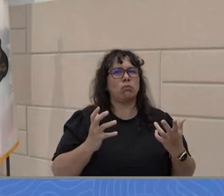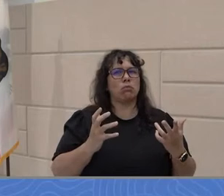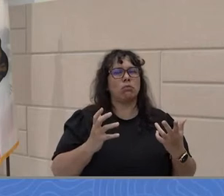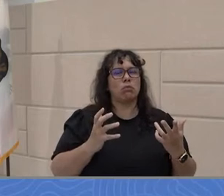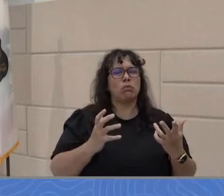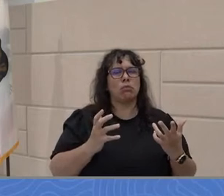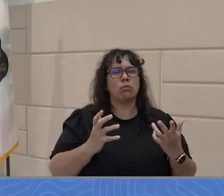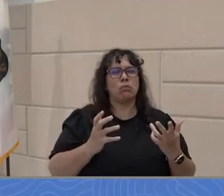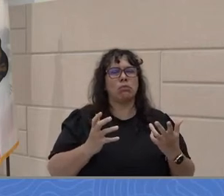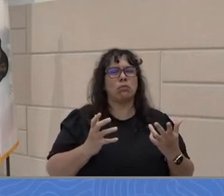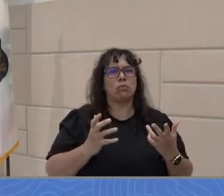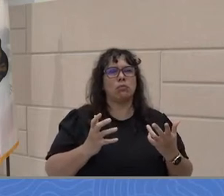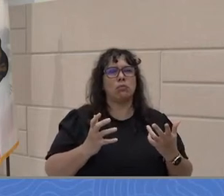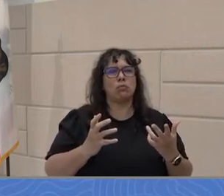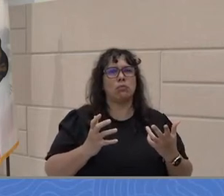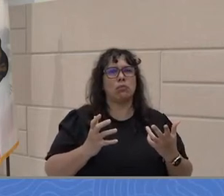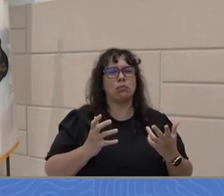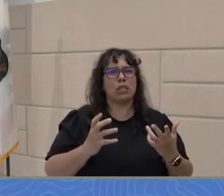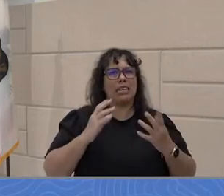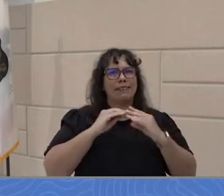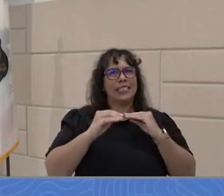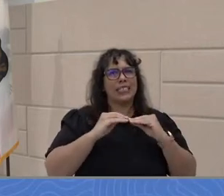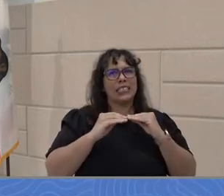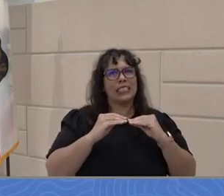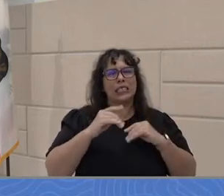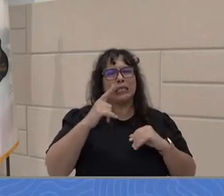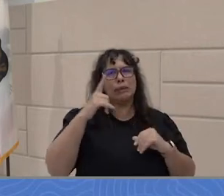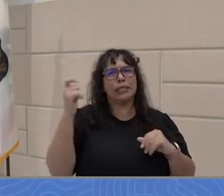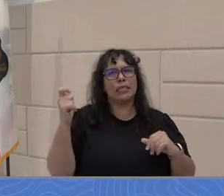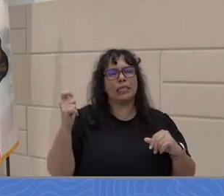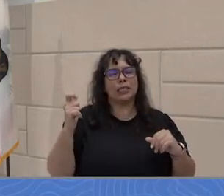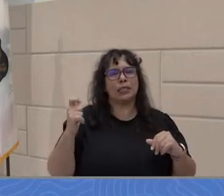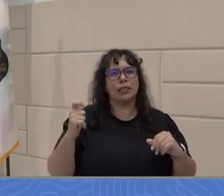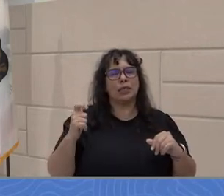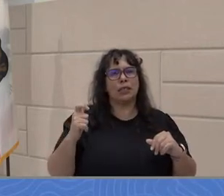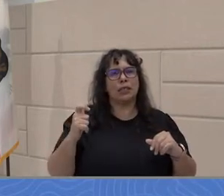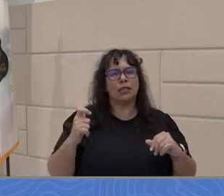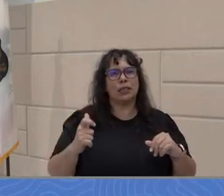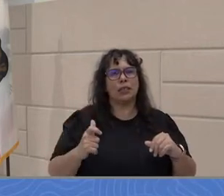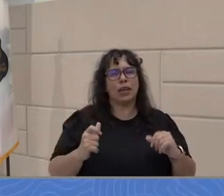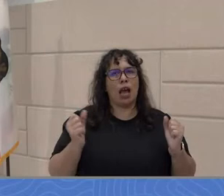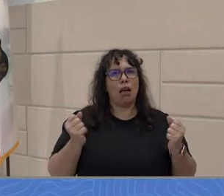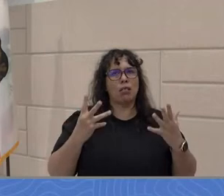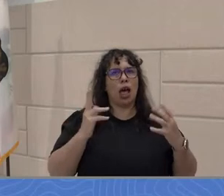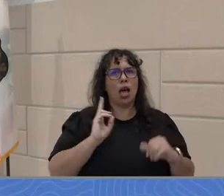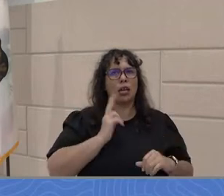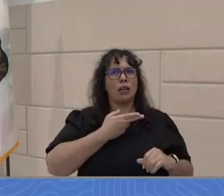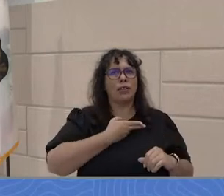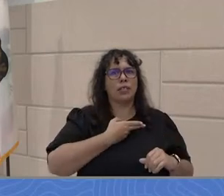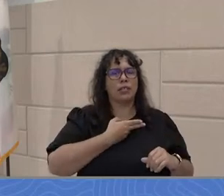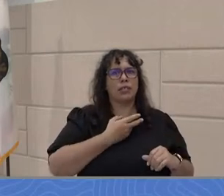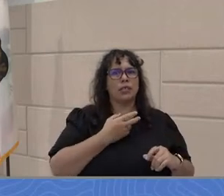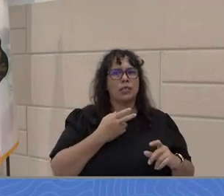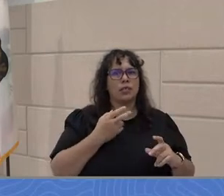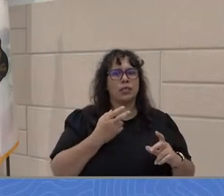ត់ចង់ឲ្យមានការកែប្រែពីព្រោះអីពួក